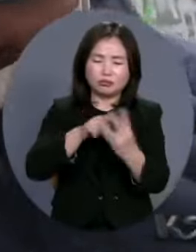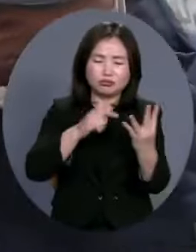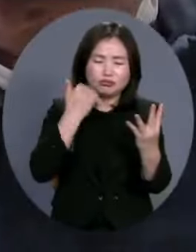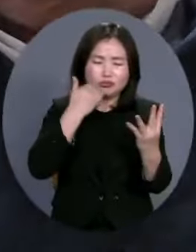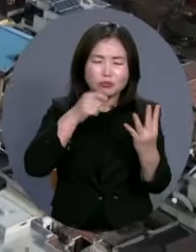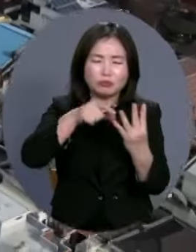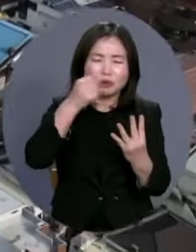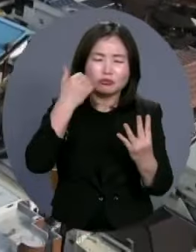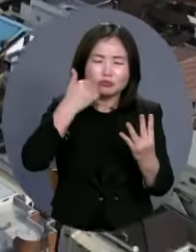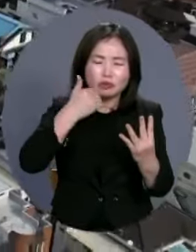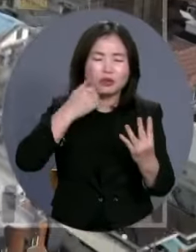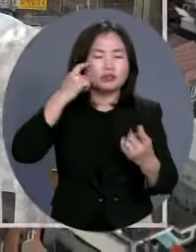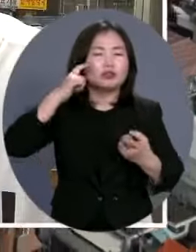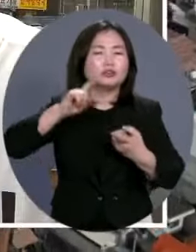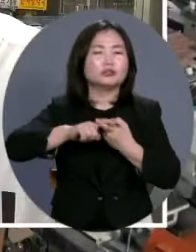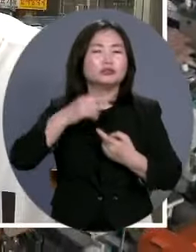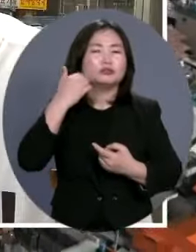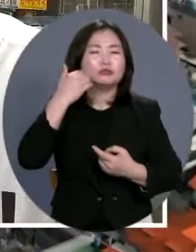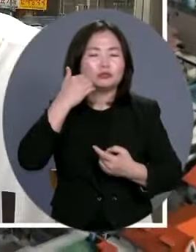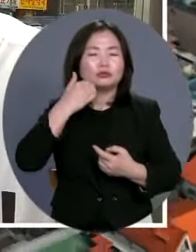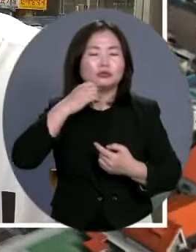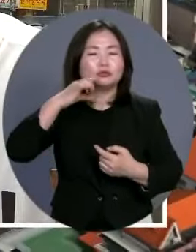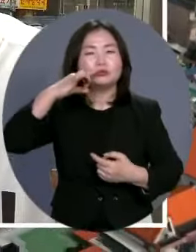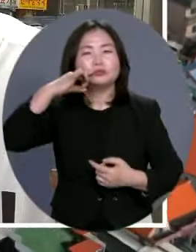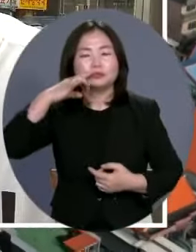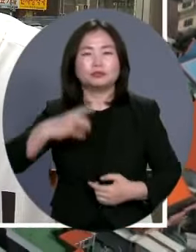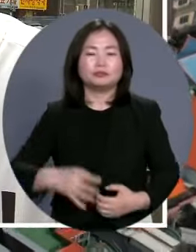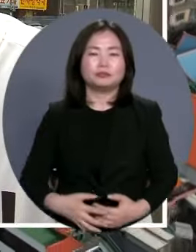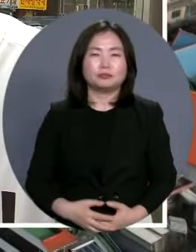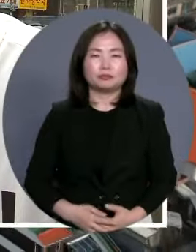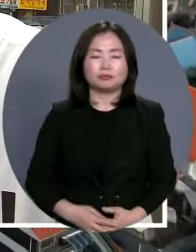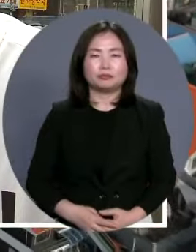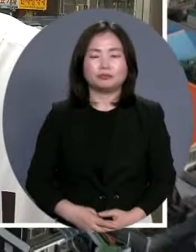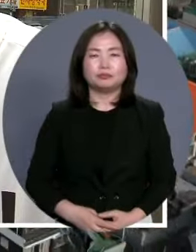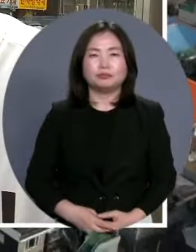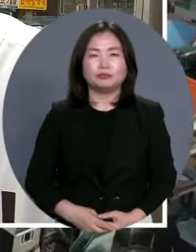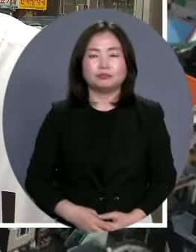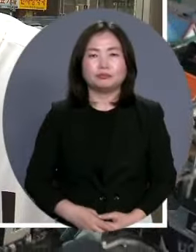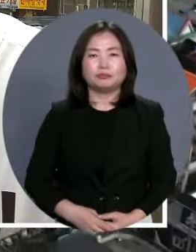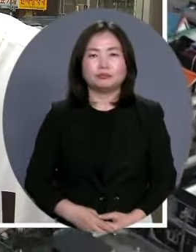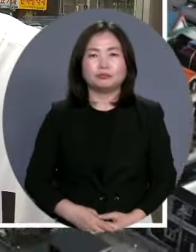선택을 할지 관심이 집중되고 있습니다. MBC 뉴스 권윤수입니다.